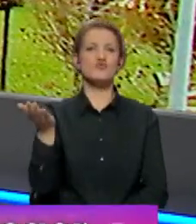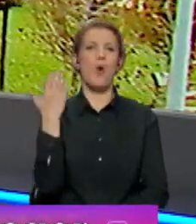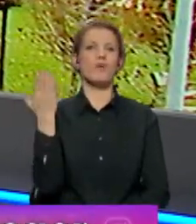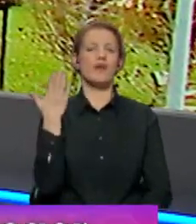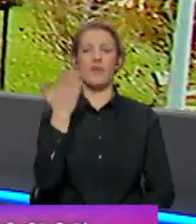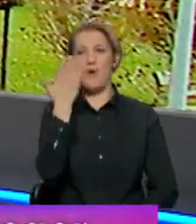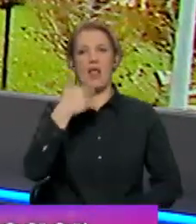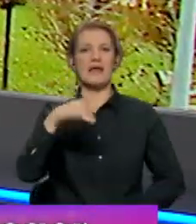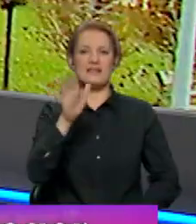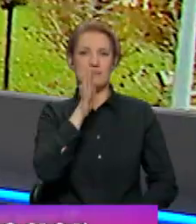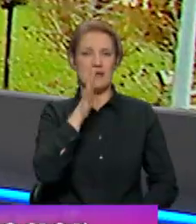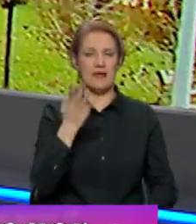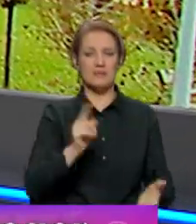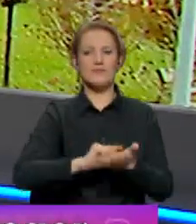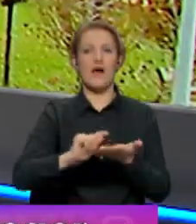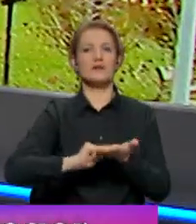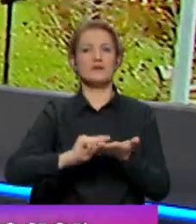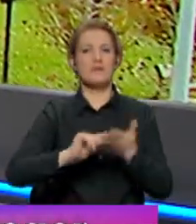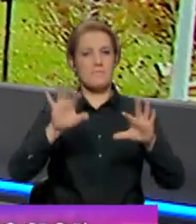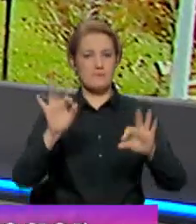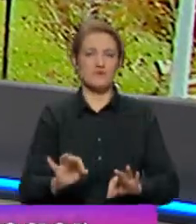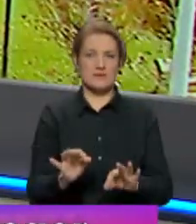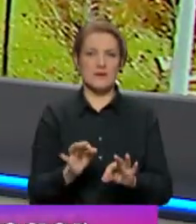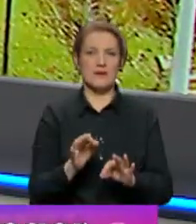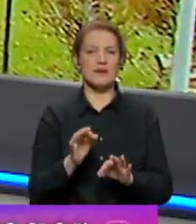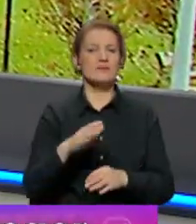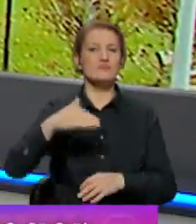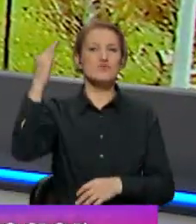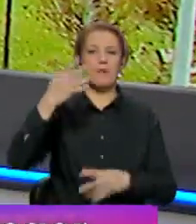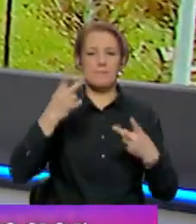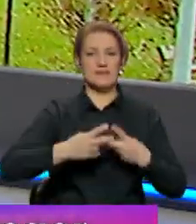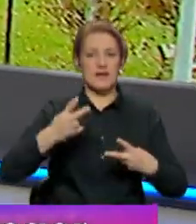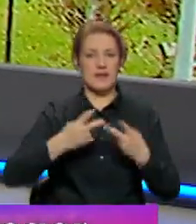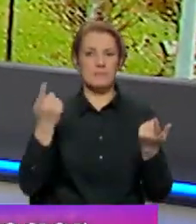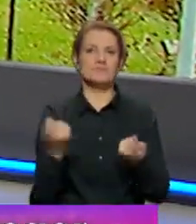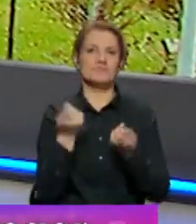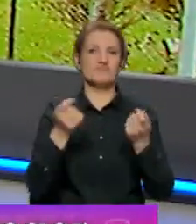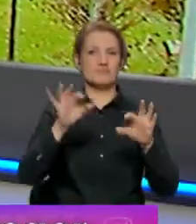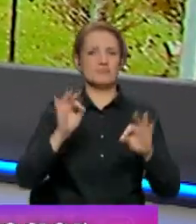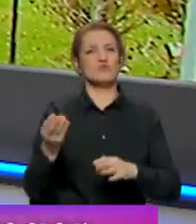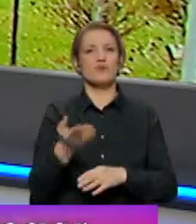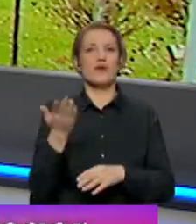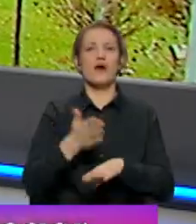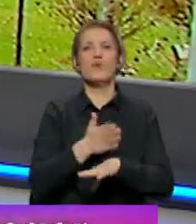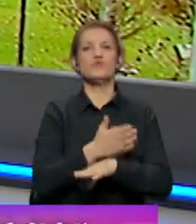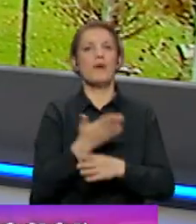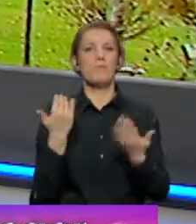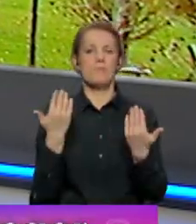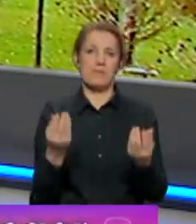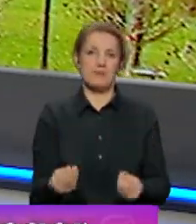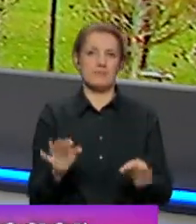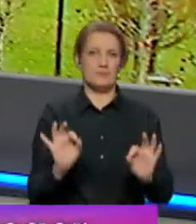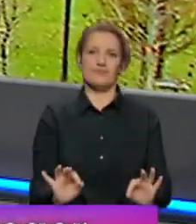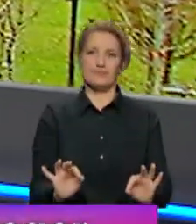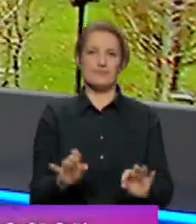çoktan okula gittiler, derslere başladılar. Yetişkinler mesaiye çoktan başladılar sevgili izleyenler.